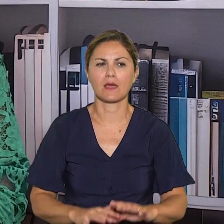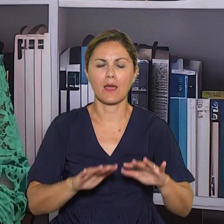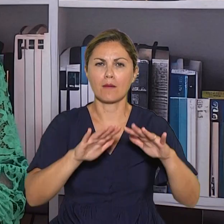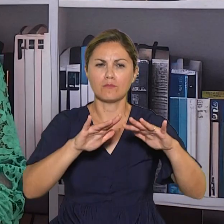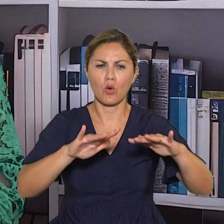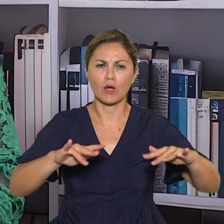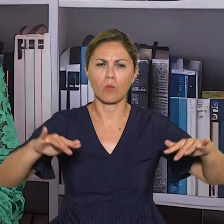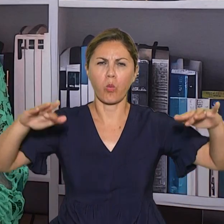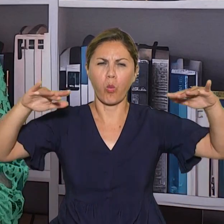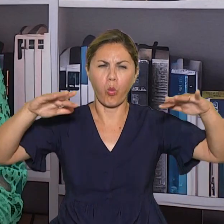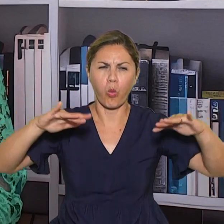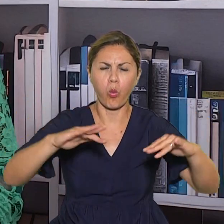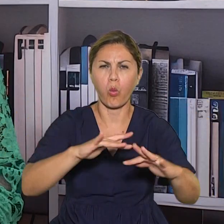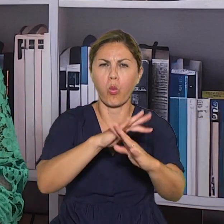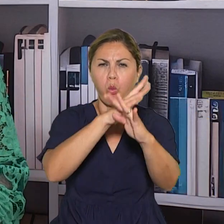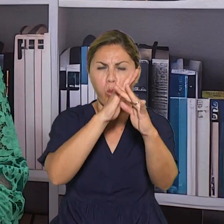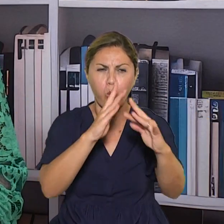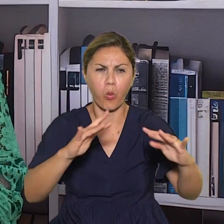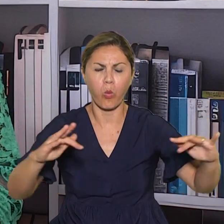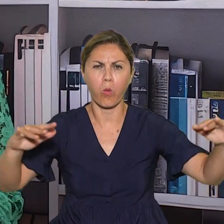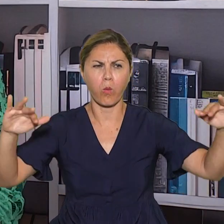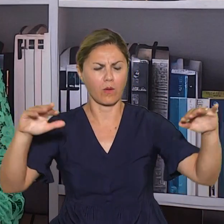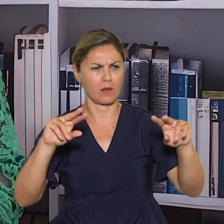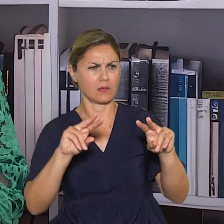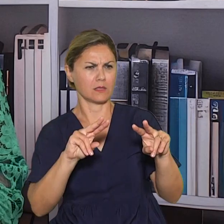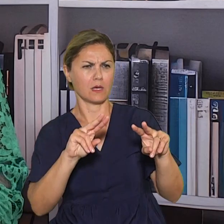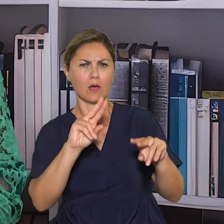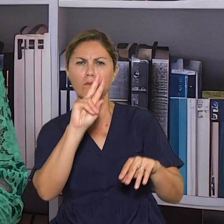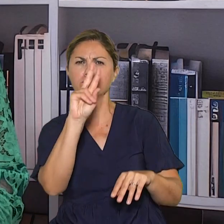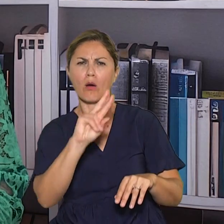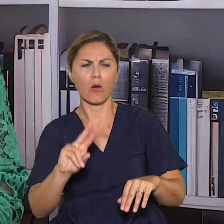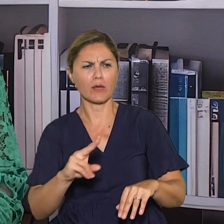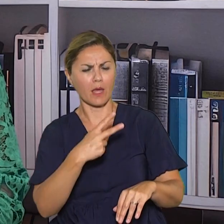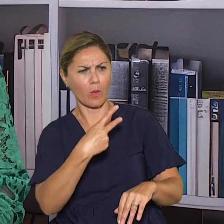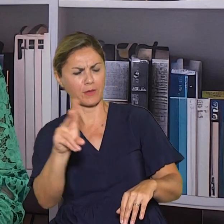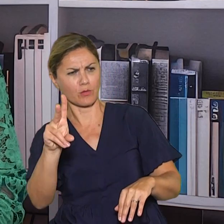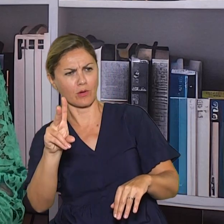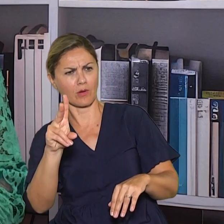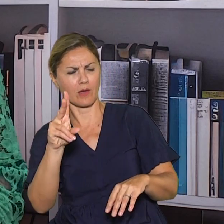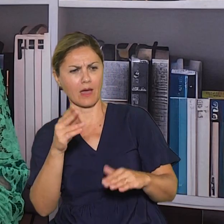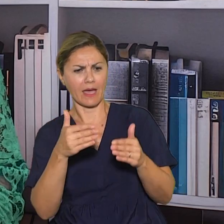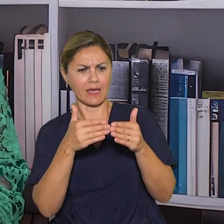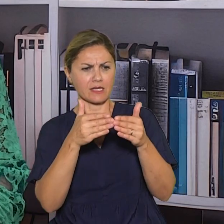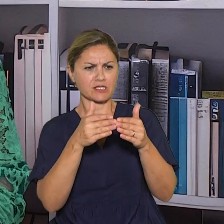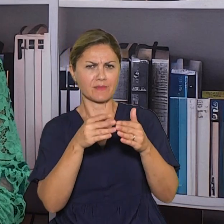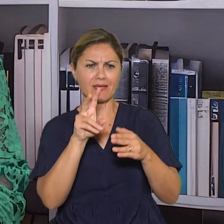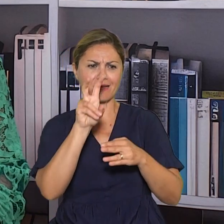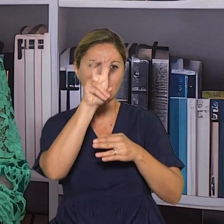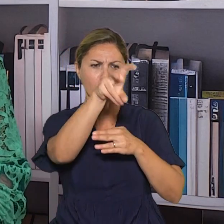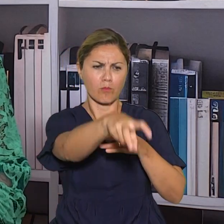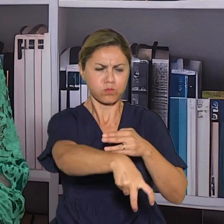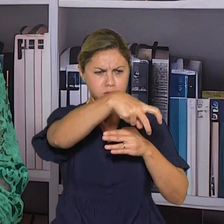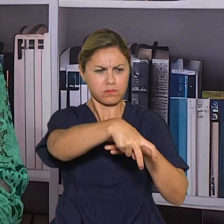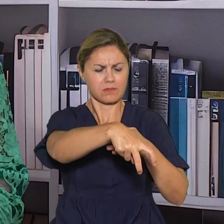Uspinilo more moje, gledan prominilo boje, a ja sidro tek bacila da bi